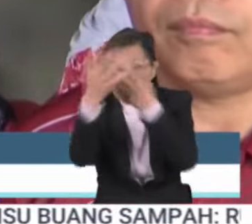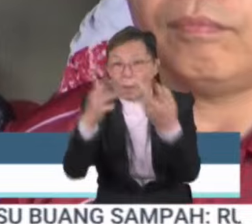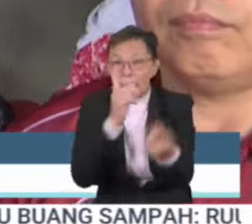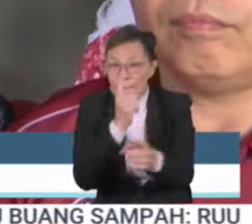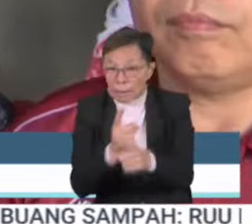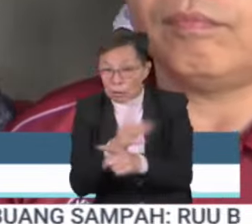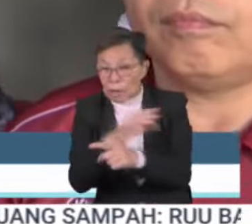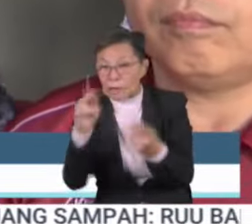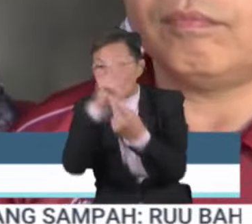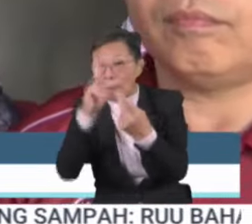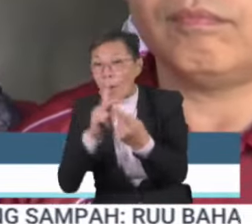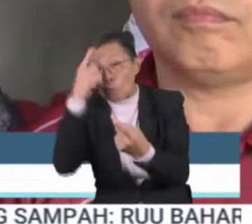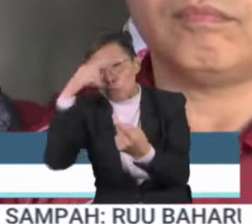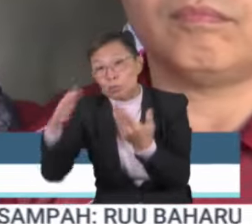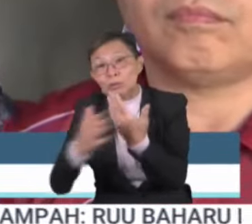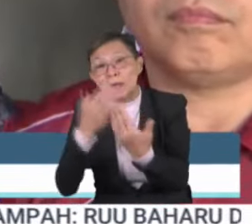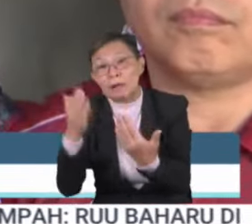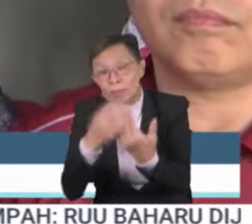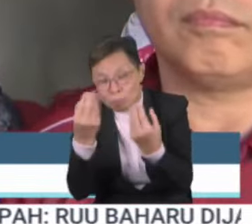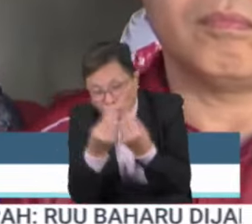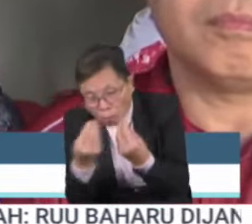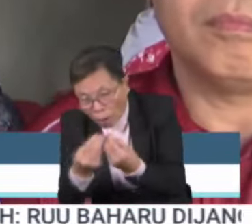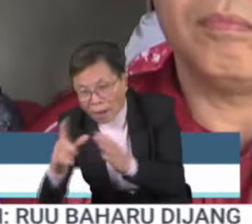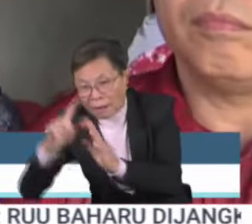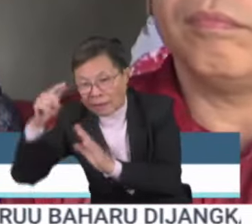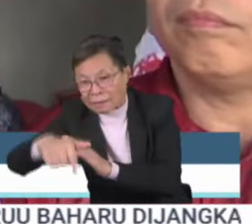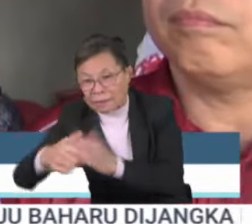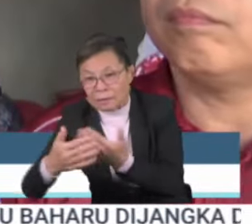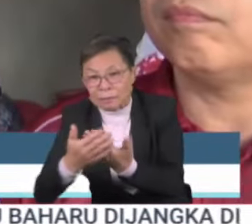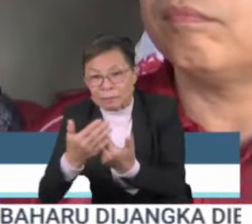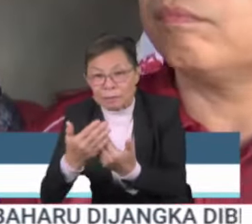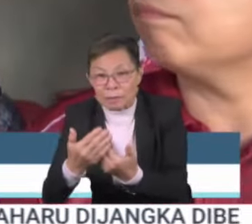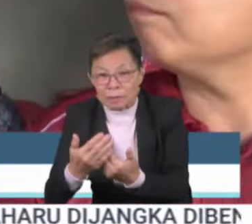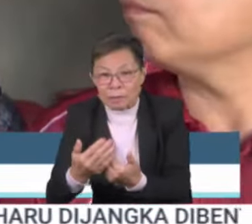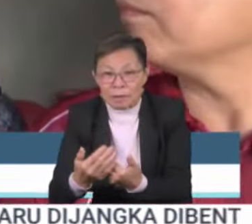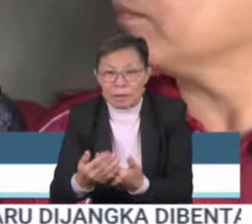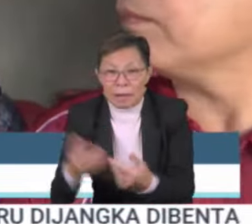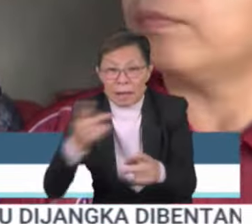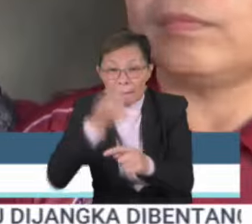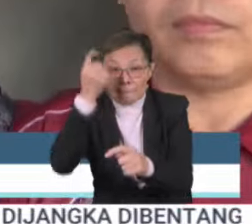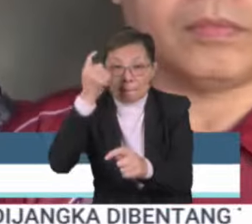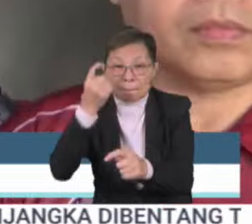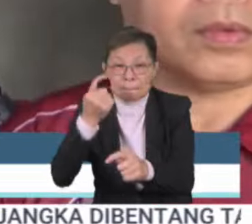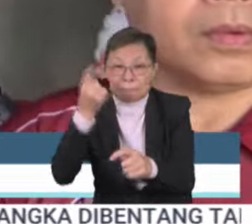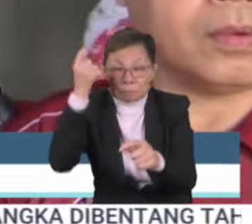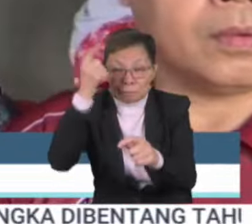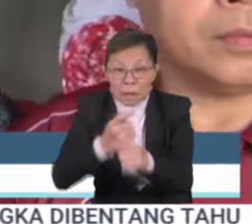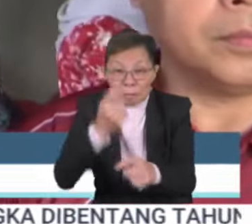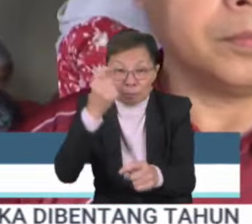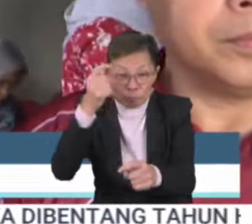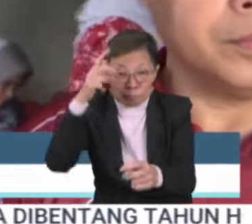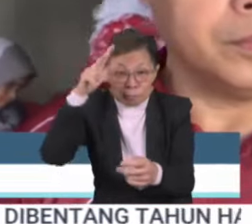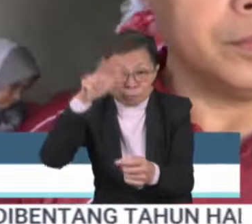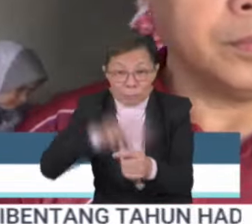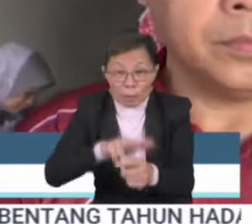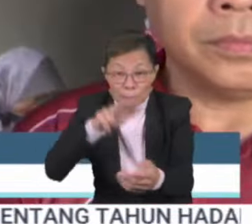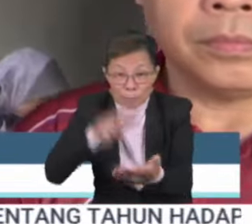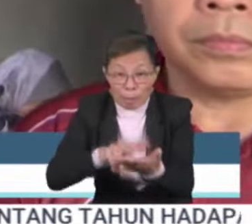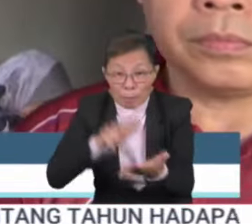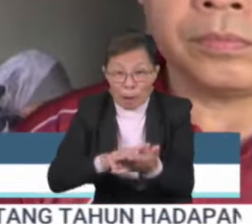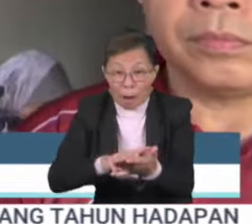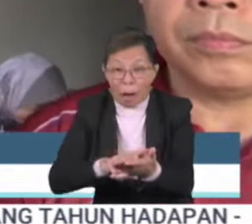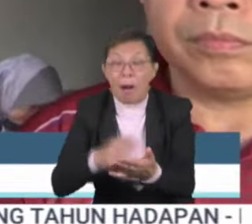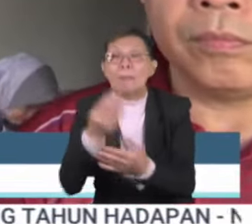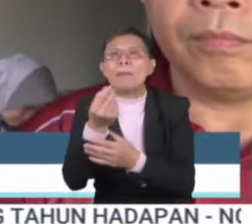tepat untuk memudahkan pengiraan itu nanti akan dibuat ketetapan berapa sebenarnya yang akan diberikan oleh